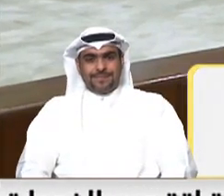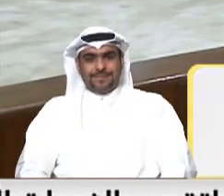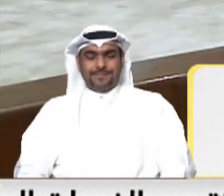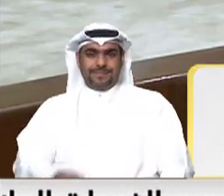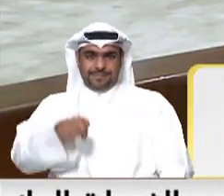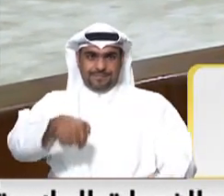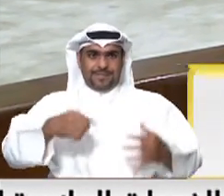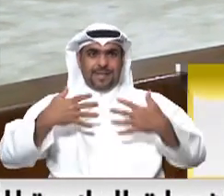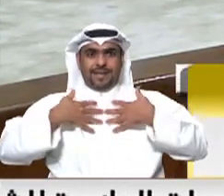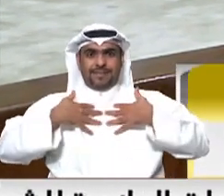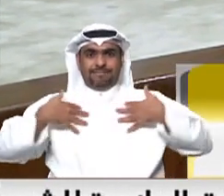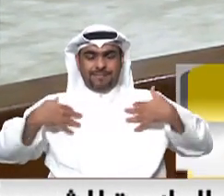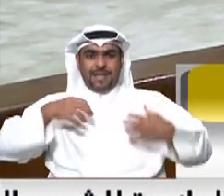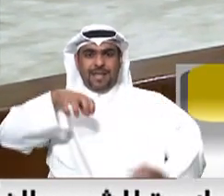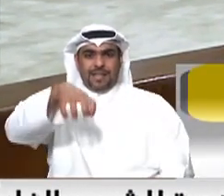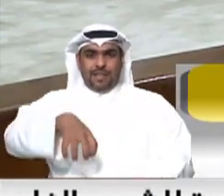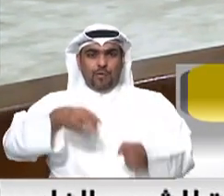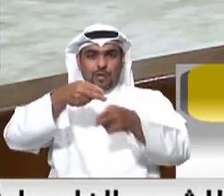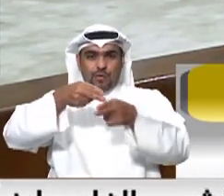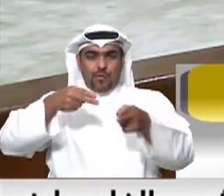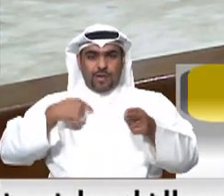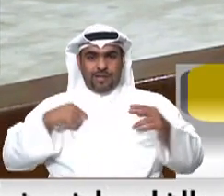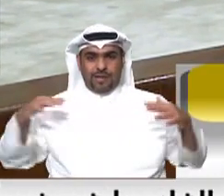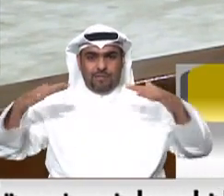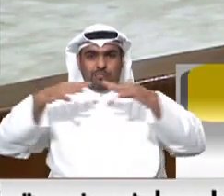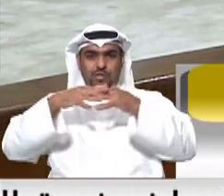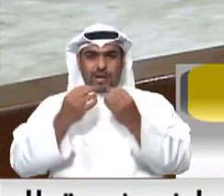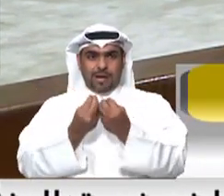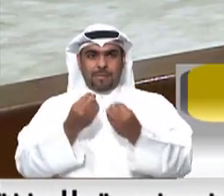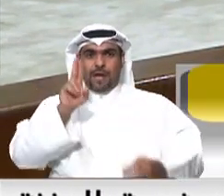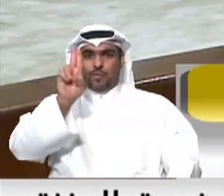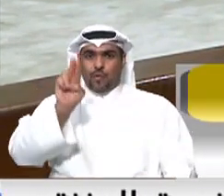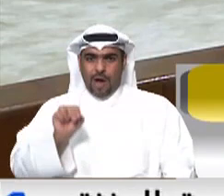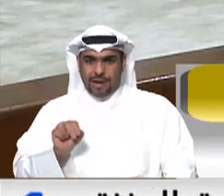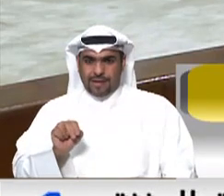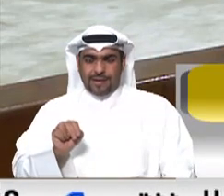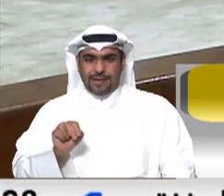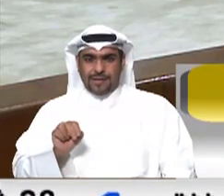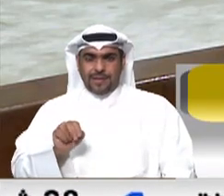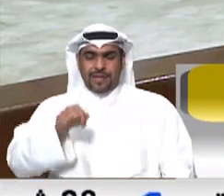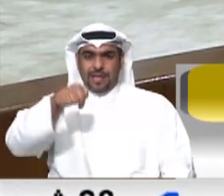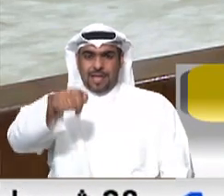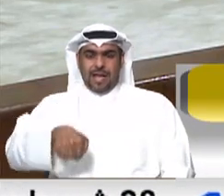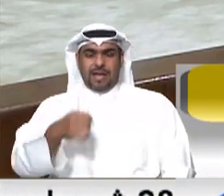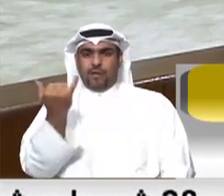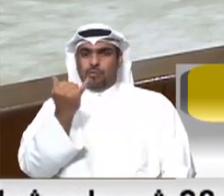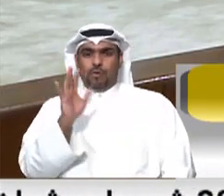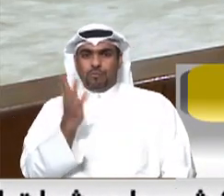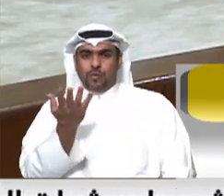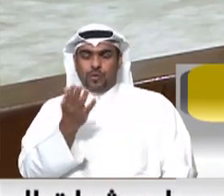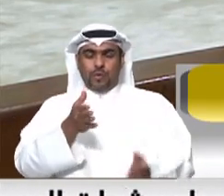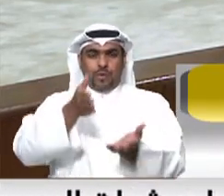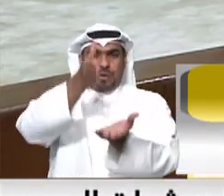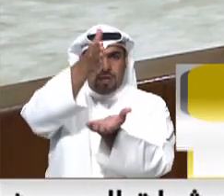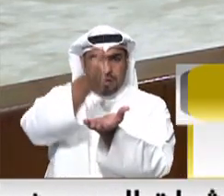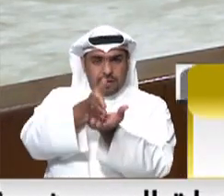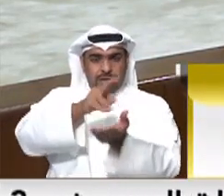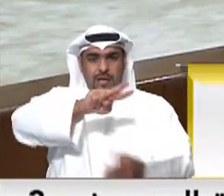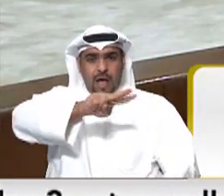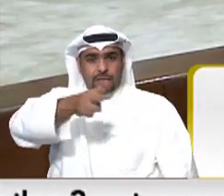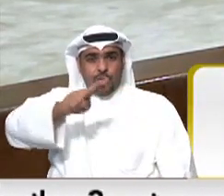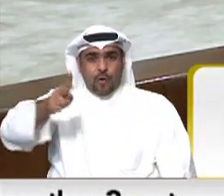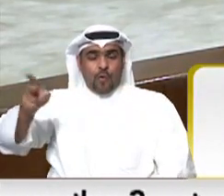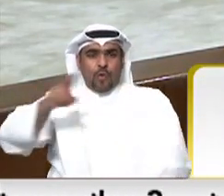نحن سعداء بالمشاركة مع دولة الكويت في هذا اللقاء التنويري الذي يناقش أهم القضايا الخاصة في حقوق العمال، ونحن ندرك أن